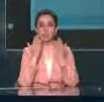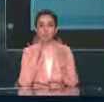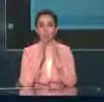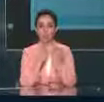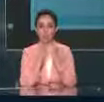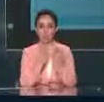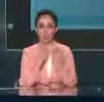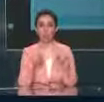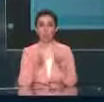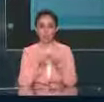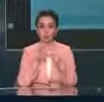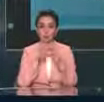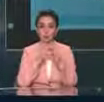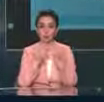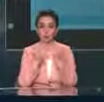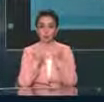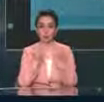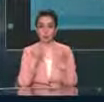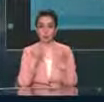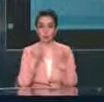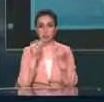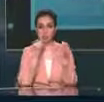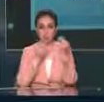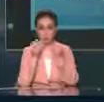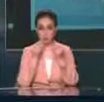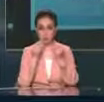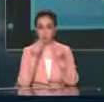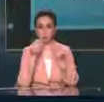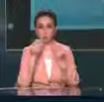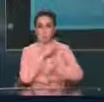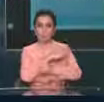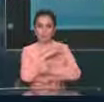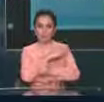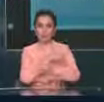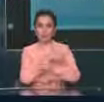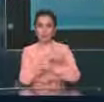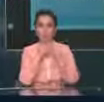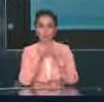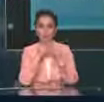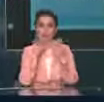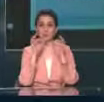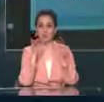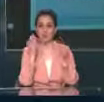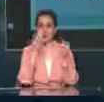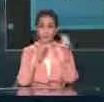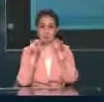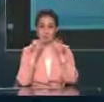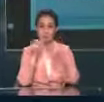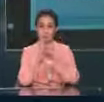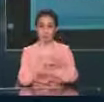игрушка была сделана из желтого искусного меха в чем ошибка конечно же искусственного меха